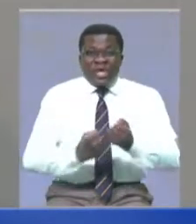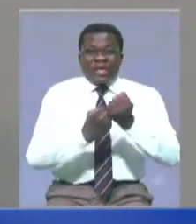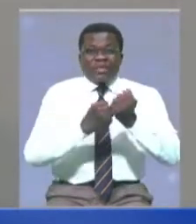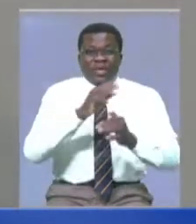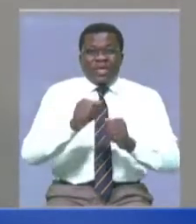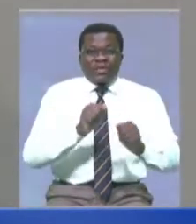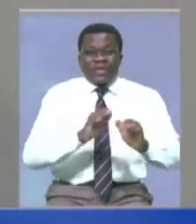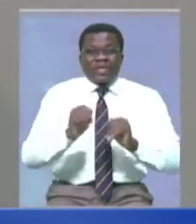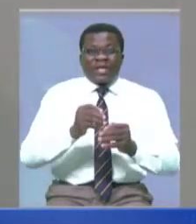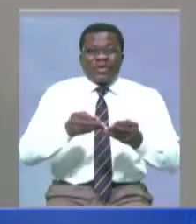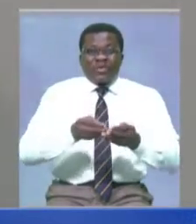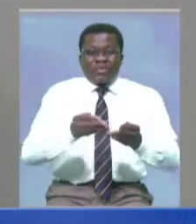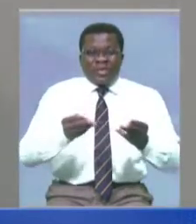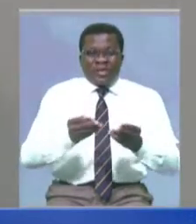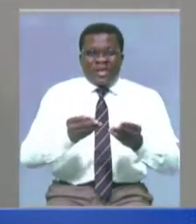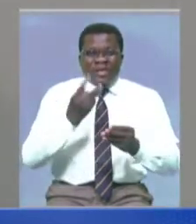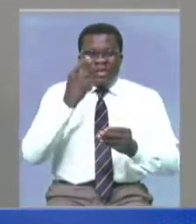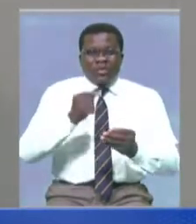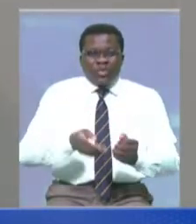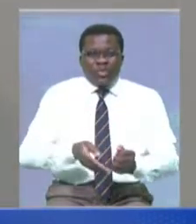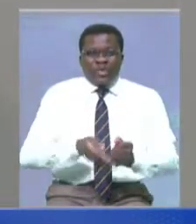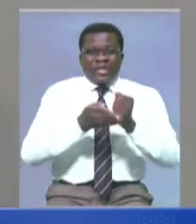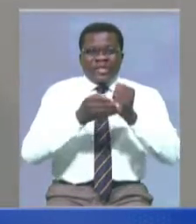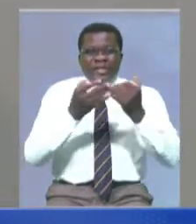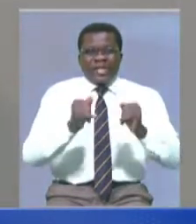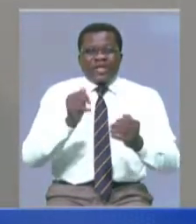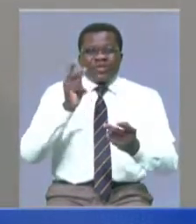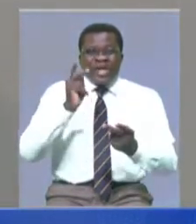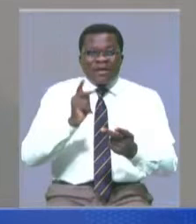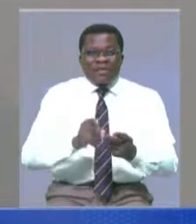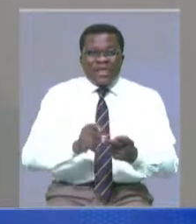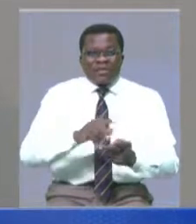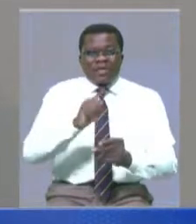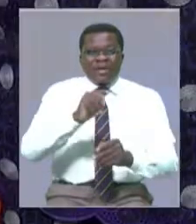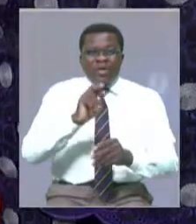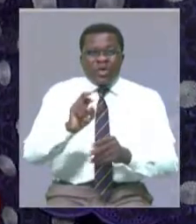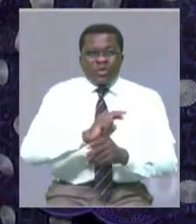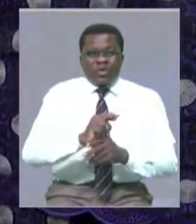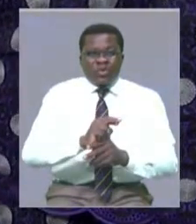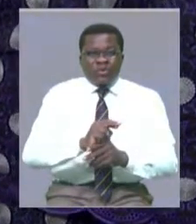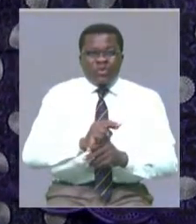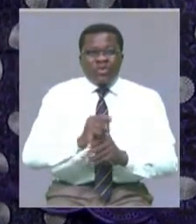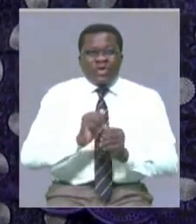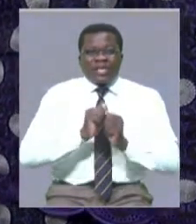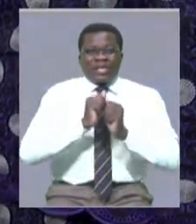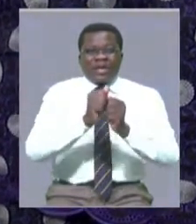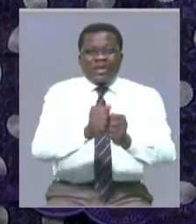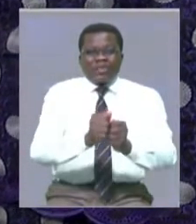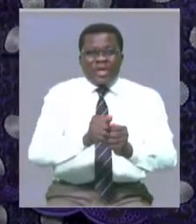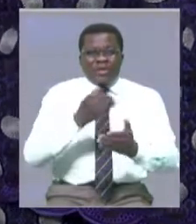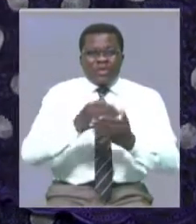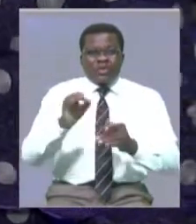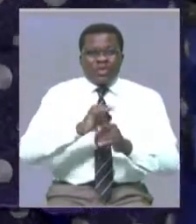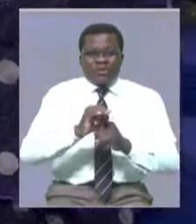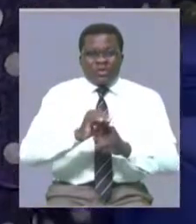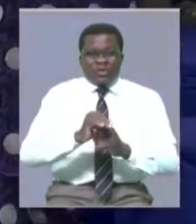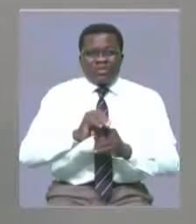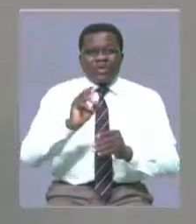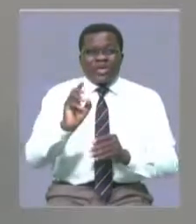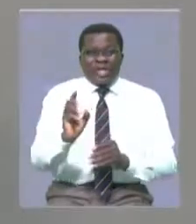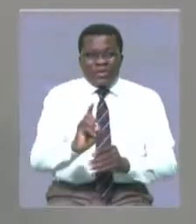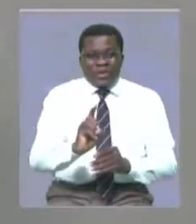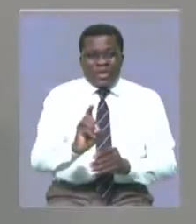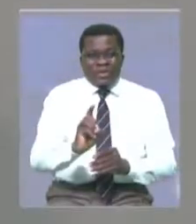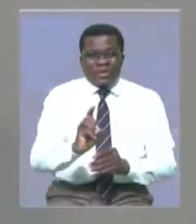les acteurs des médias pour les aider à jouer efficacement leur rôle d'accompagnement du bon fonctionnement de la